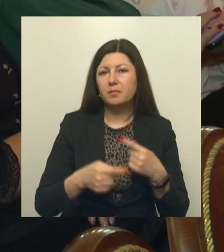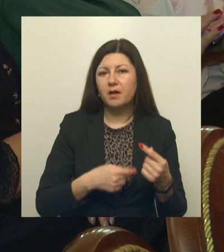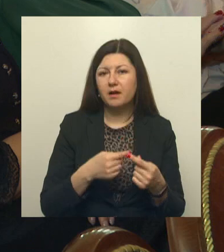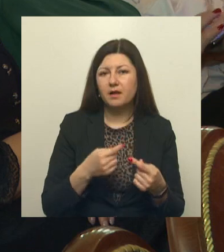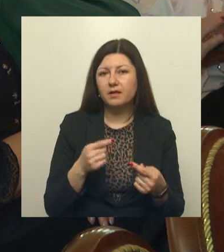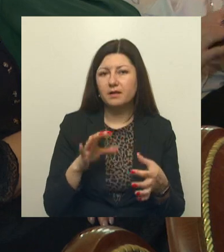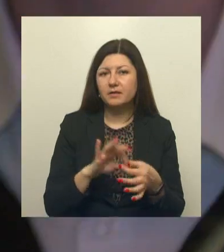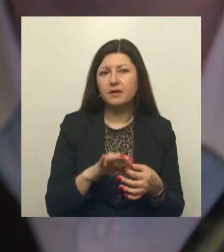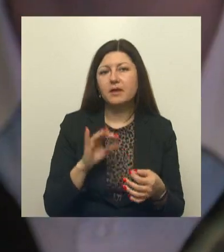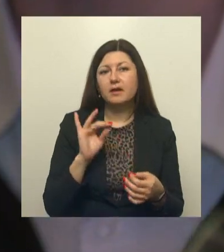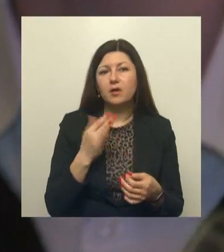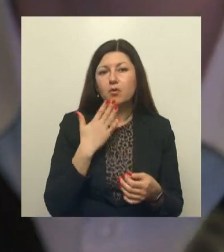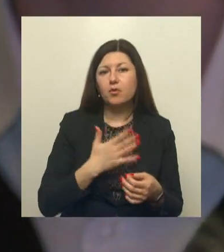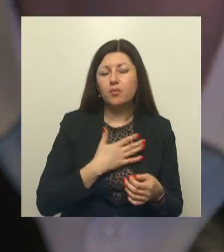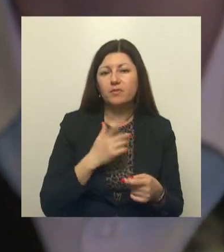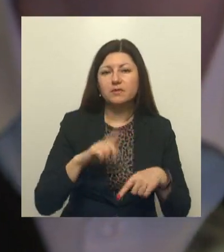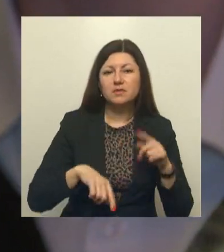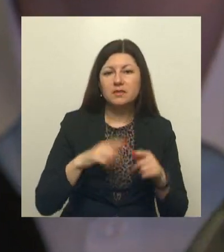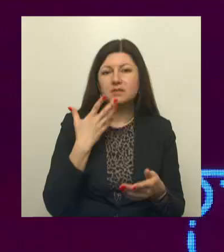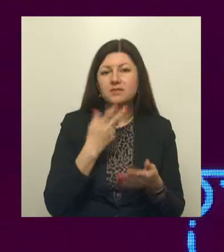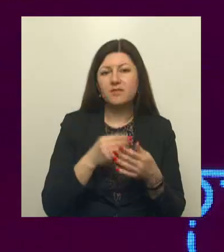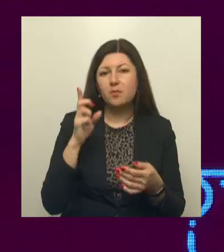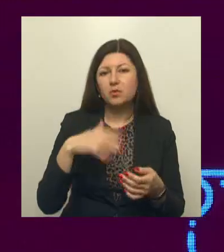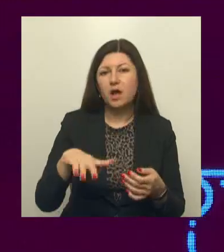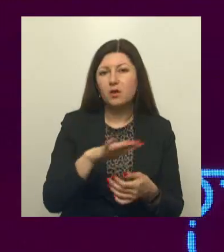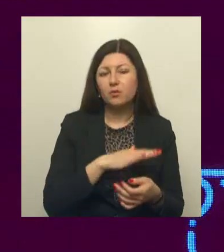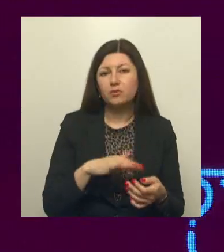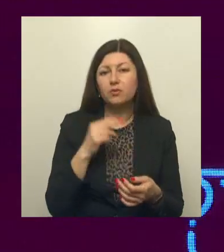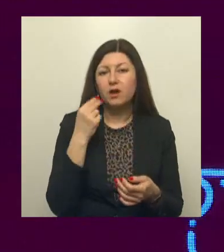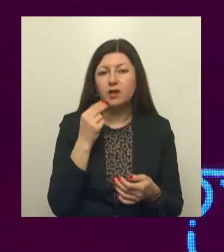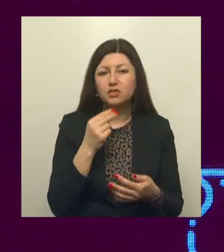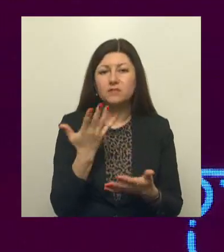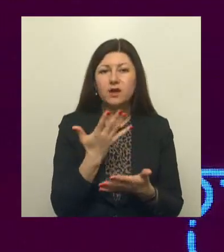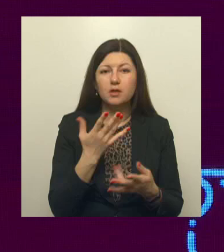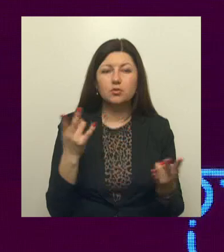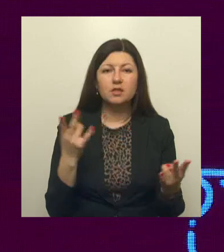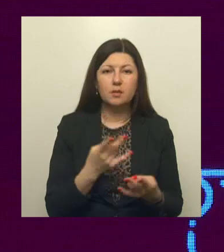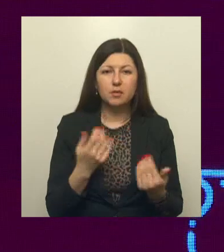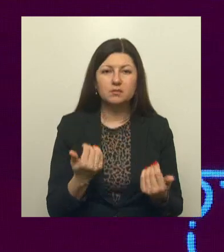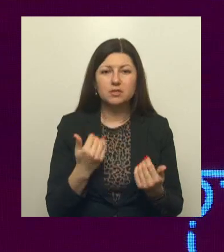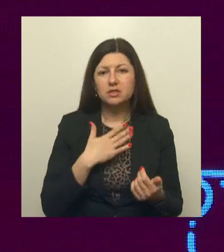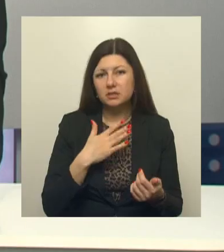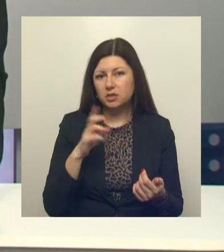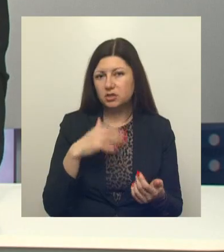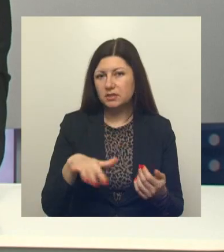к родной стране, к своему народу. Те качества, которые очень необходимы сейчас нашей